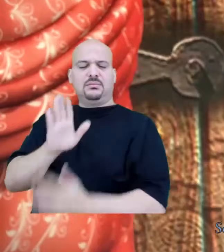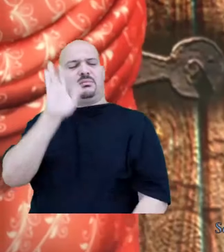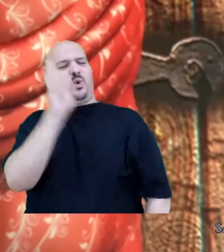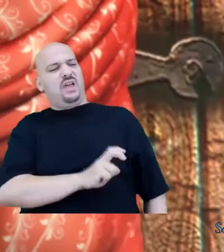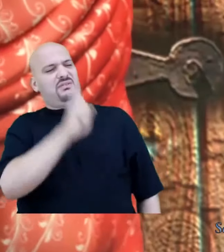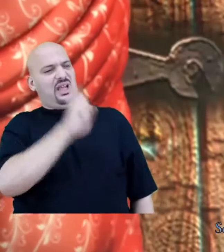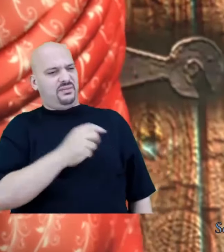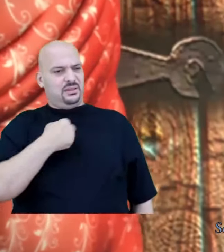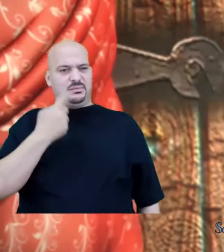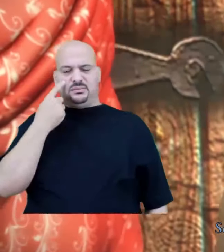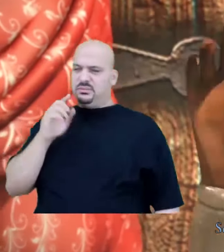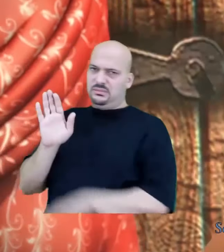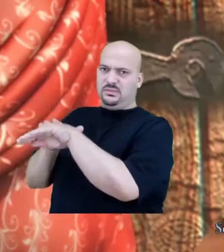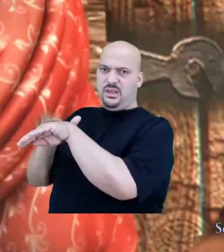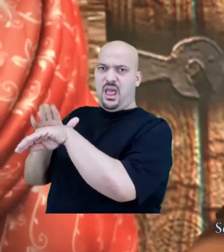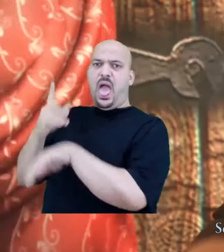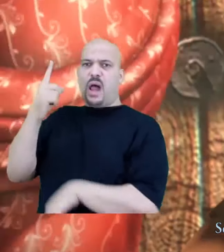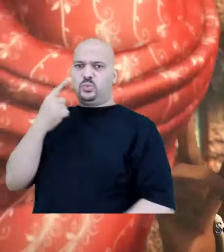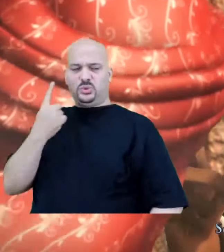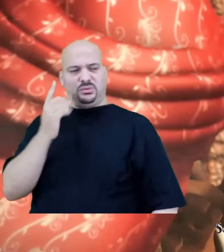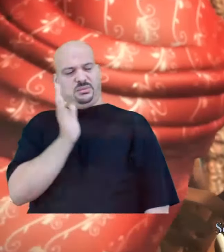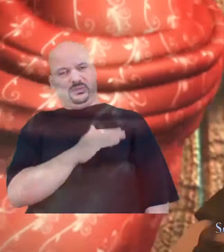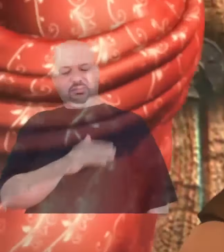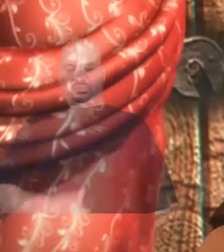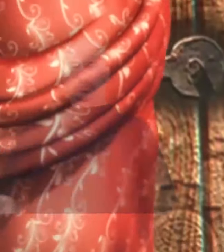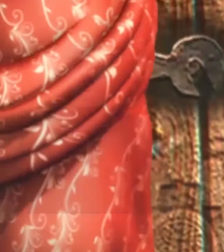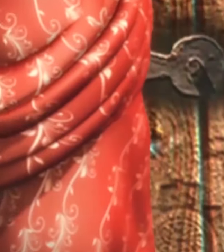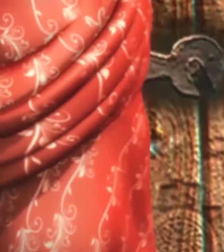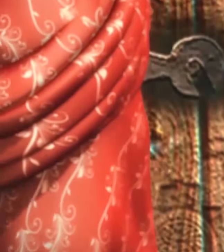إذا انتظر حتى نبلغه بما تريد.